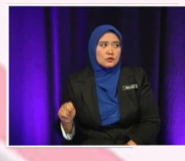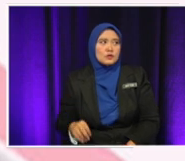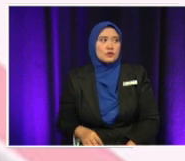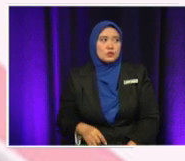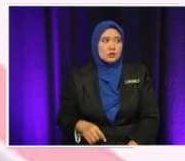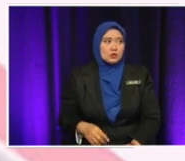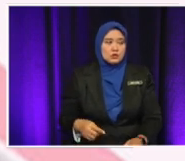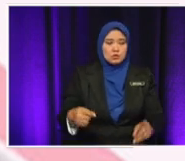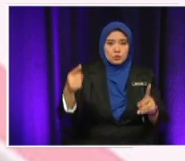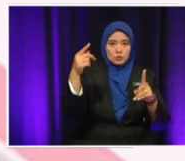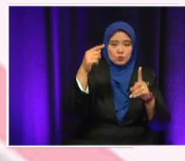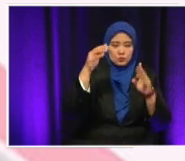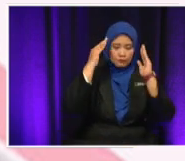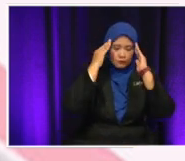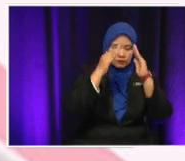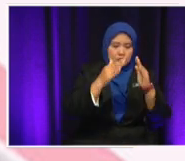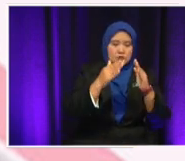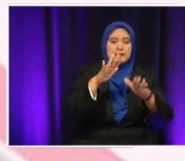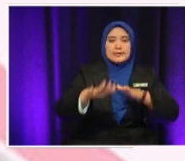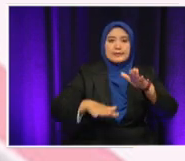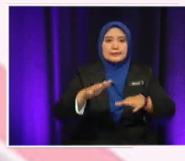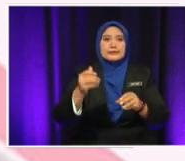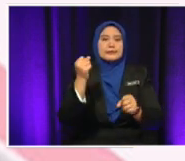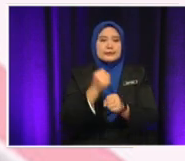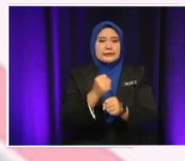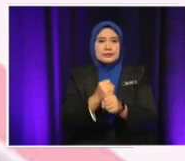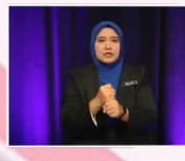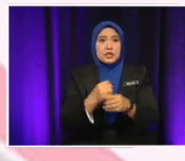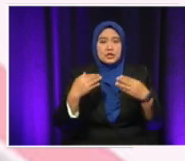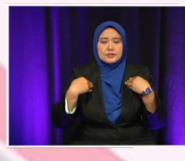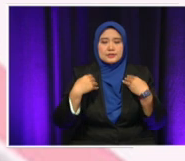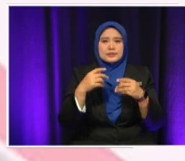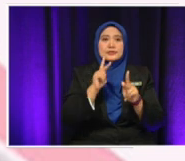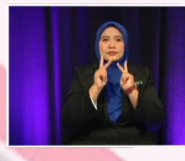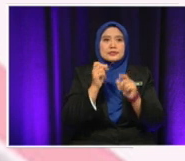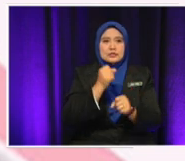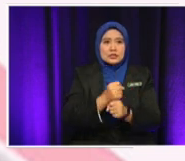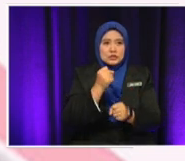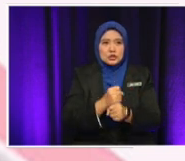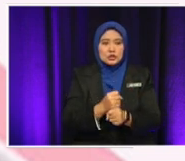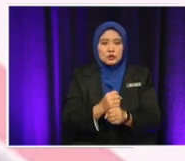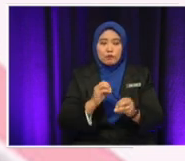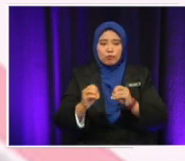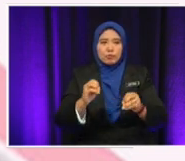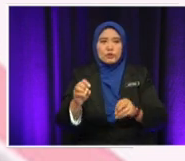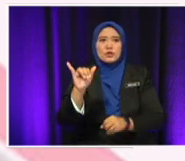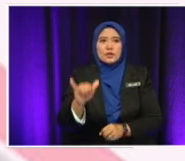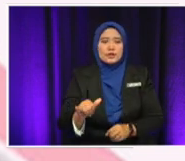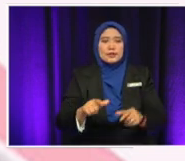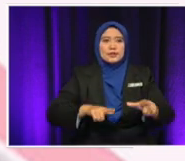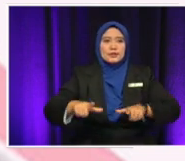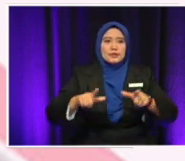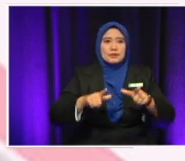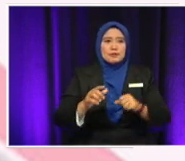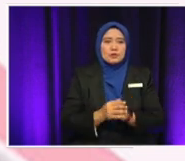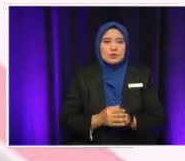kerja atau ciri untuk langkah kerja perlu mengandung kata kerja tool yang digunakan operasi yang dilaksanakan tetap panjang